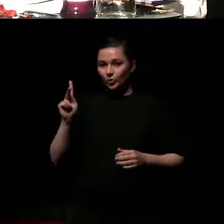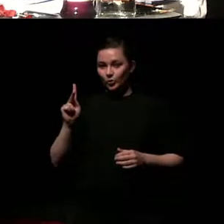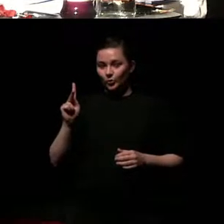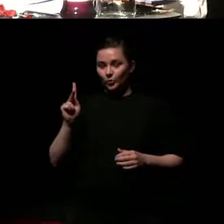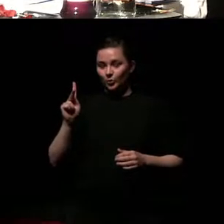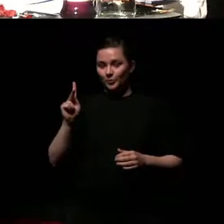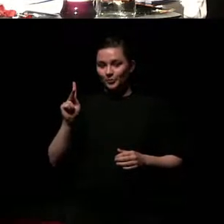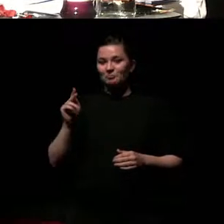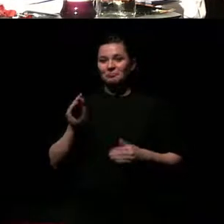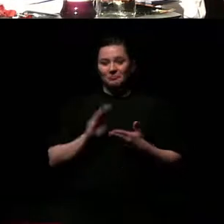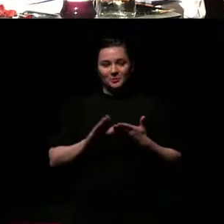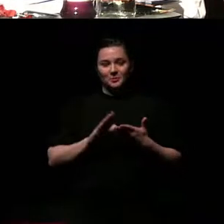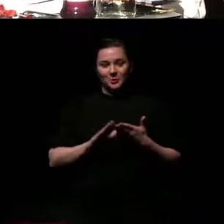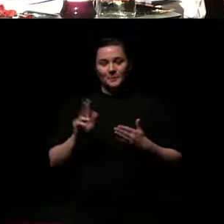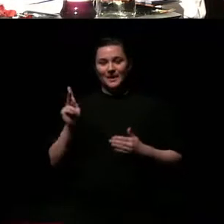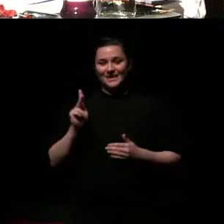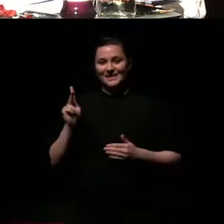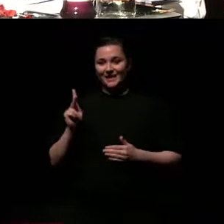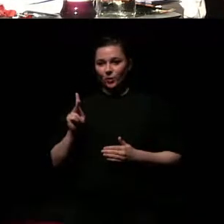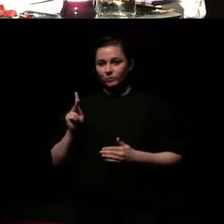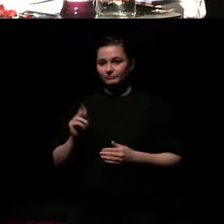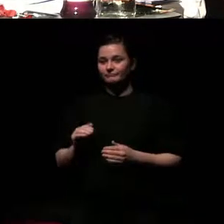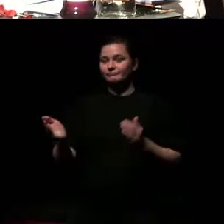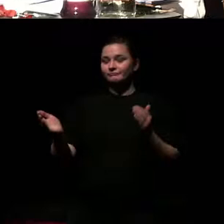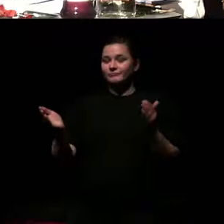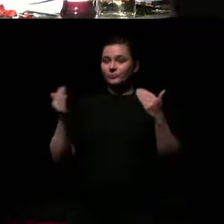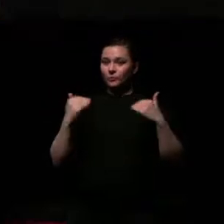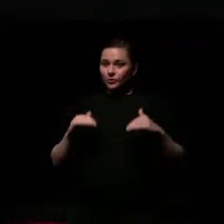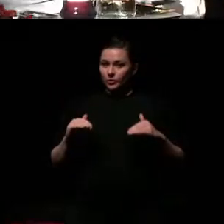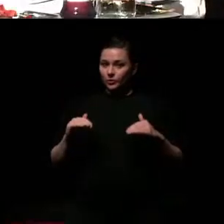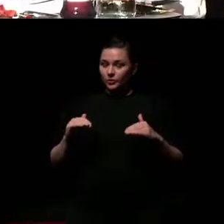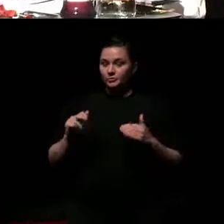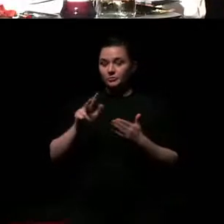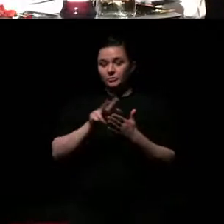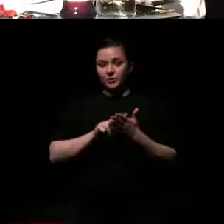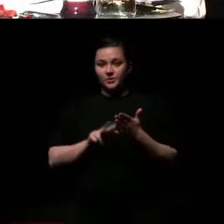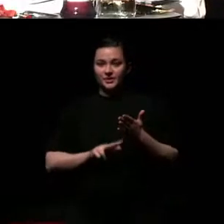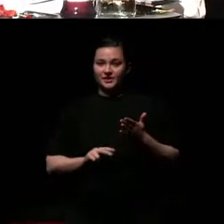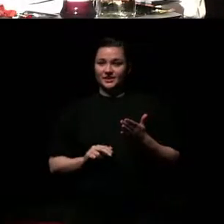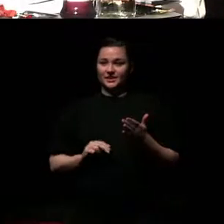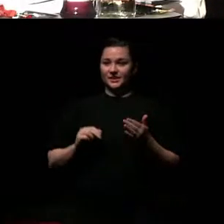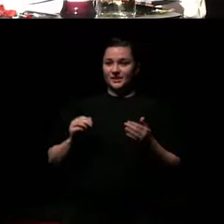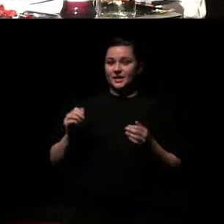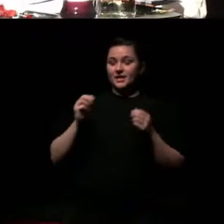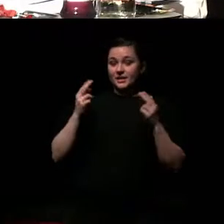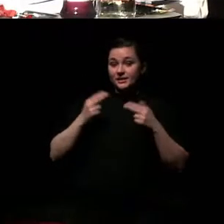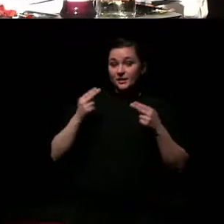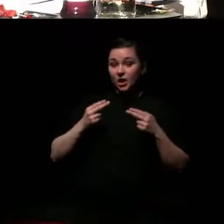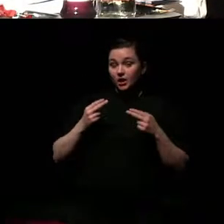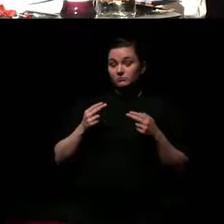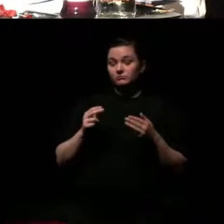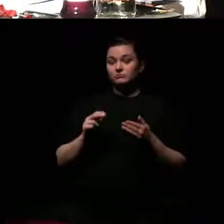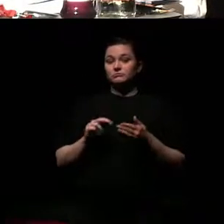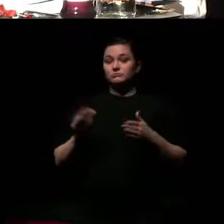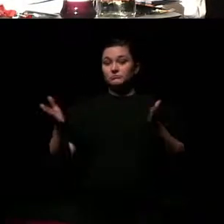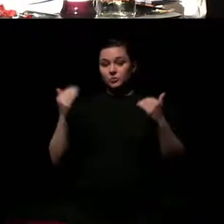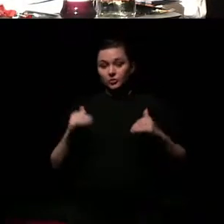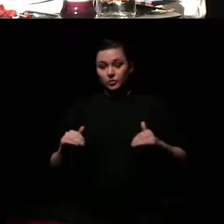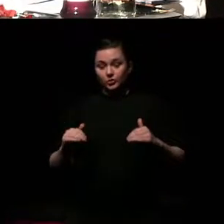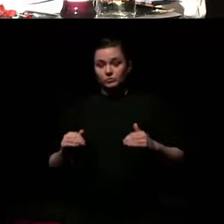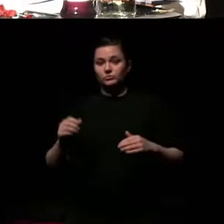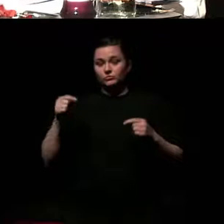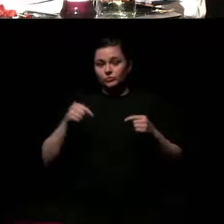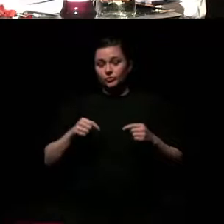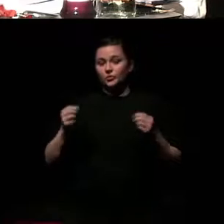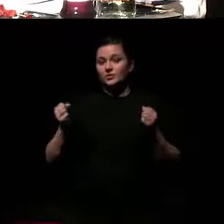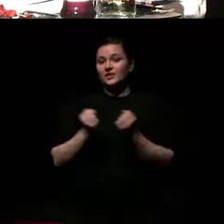Keskitalo. Unnskyld. Punkt 12. Kunstnerisk innslag ved Thomas Gerlok. Punkt 13. Nu klinger med Strindens